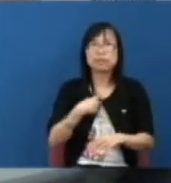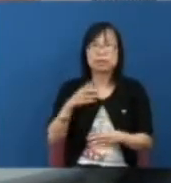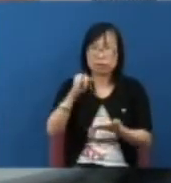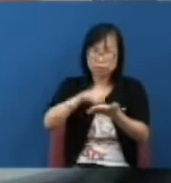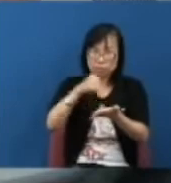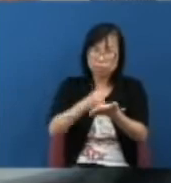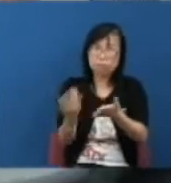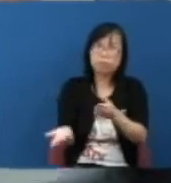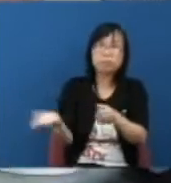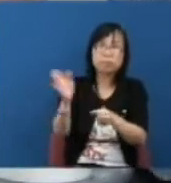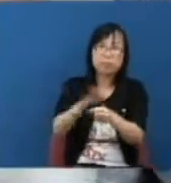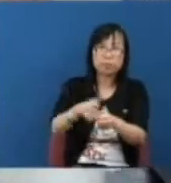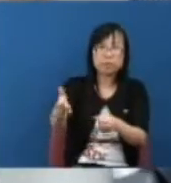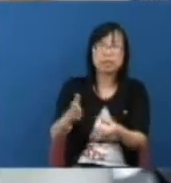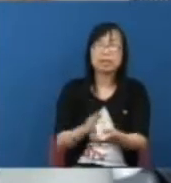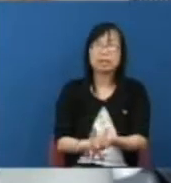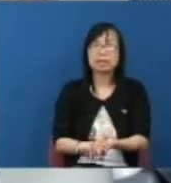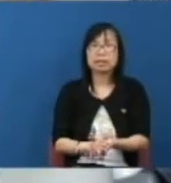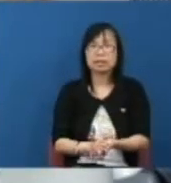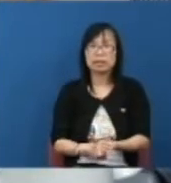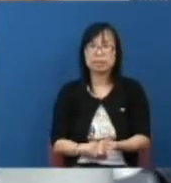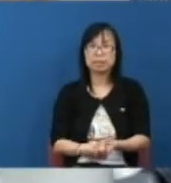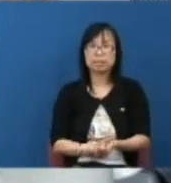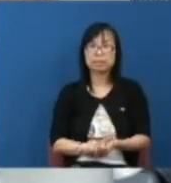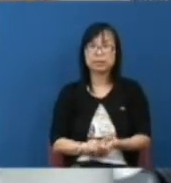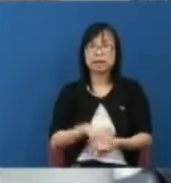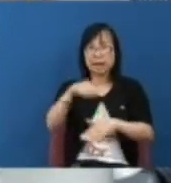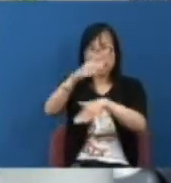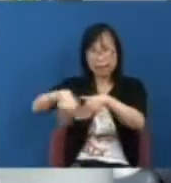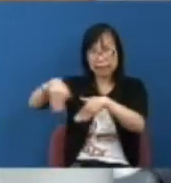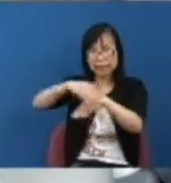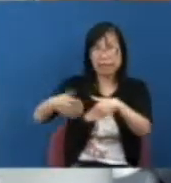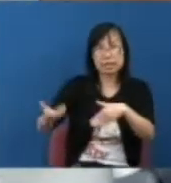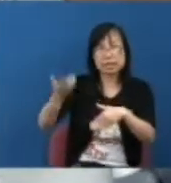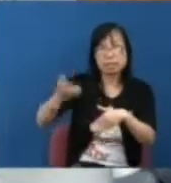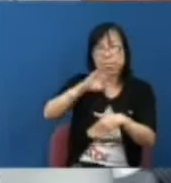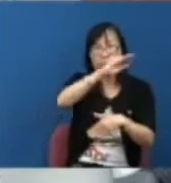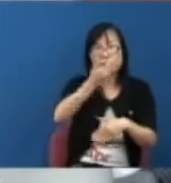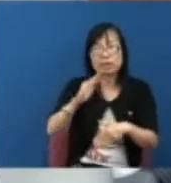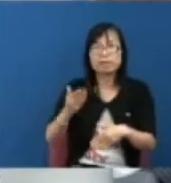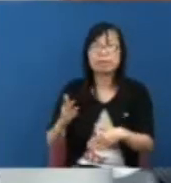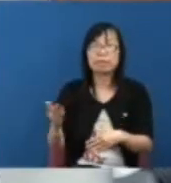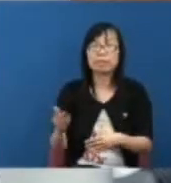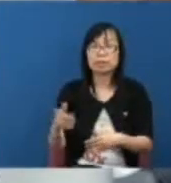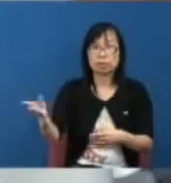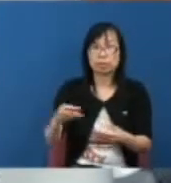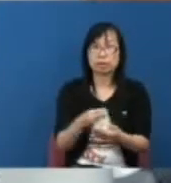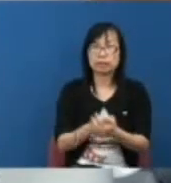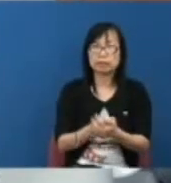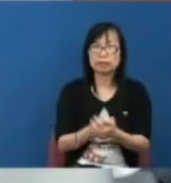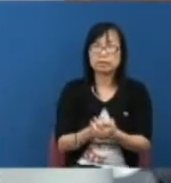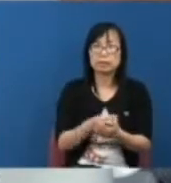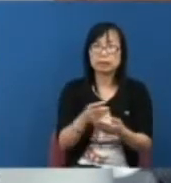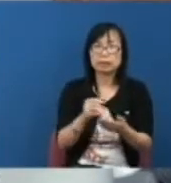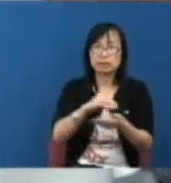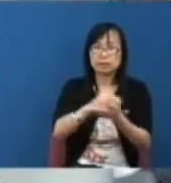啦，係咪先嚇？呢度就有啲即係 隔熱玻璃啦， 隔熱玻璃啦， 甚至乎簡單到有啲塗料啊，即係佢已經